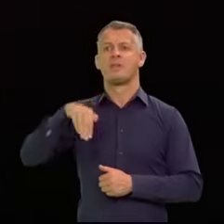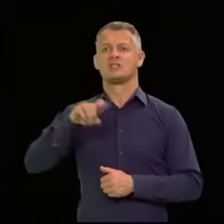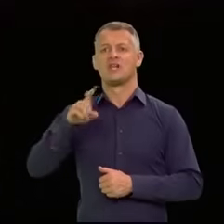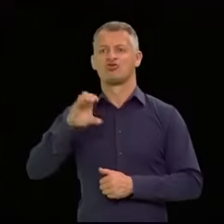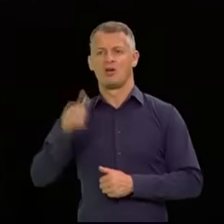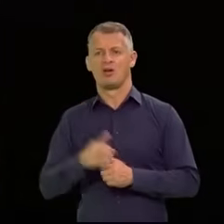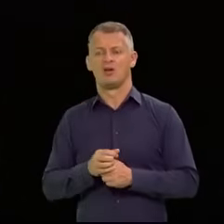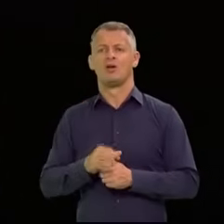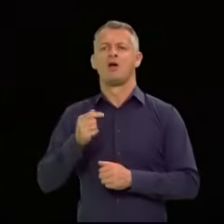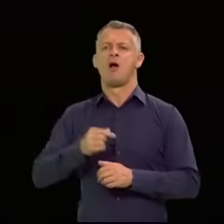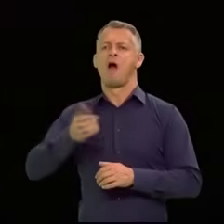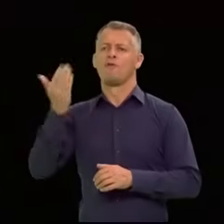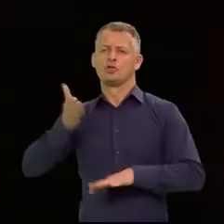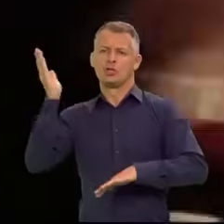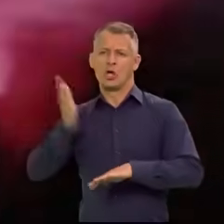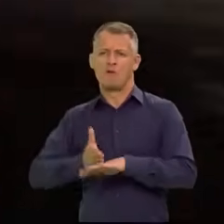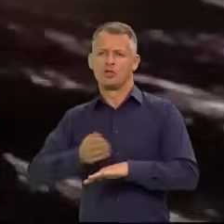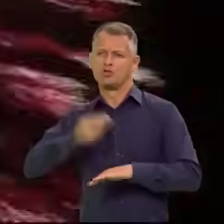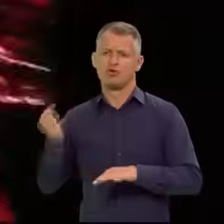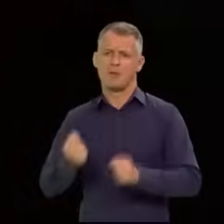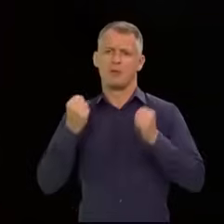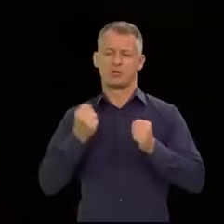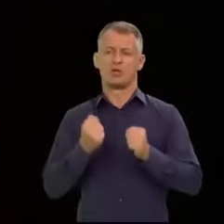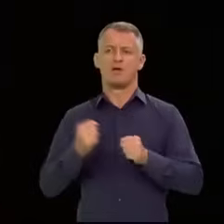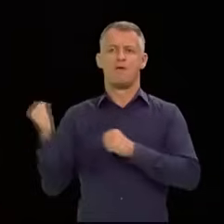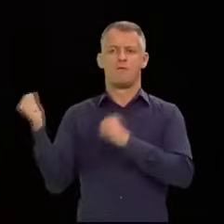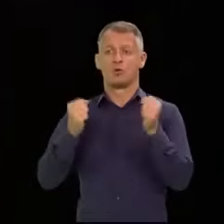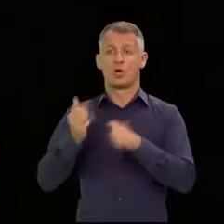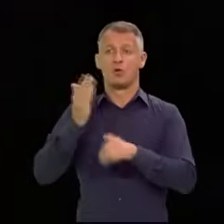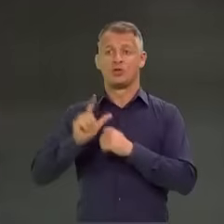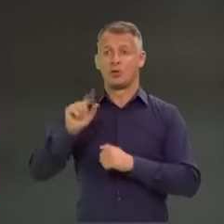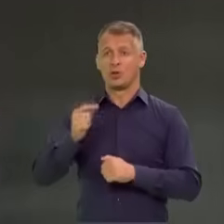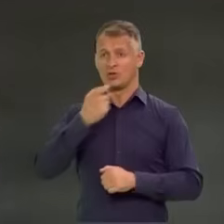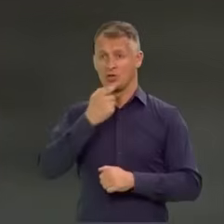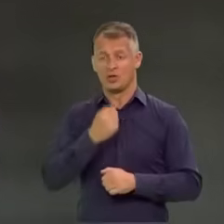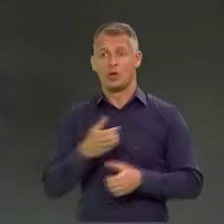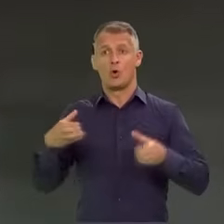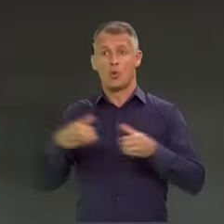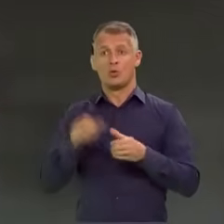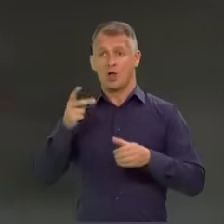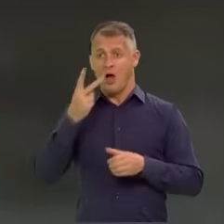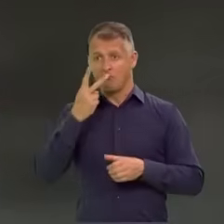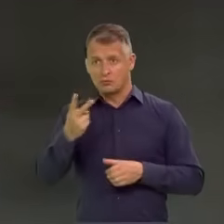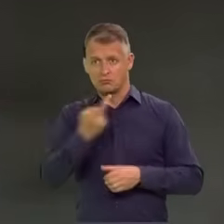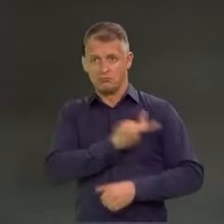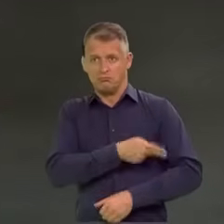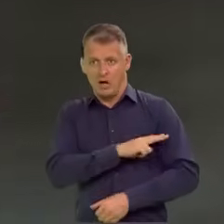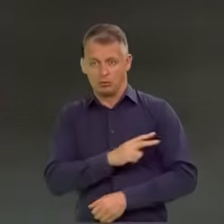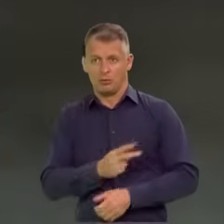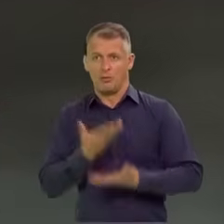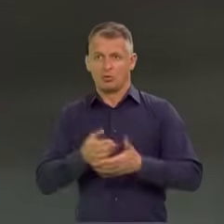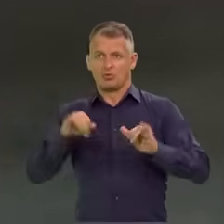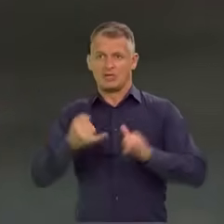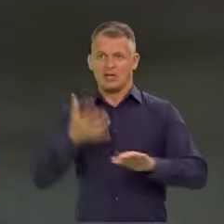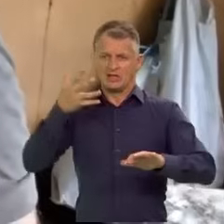fost lovit de cea mai puternică furtună din ultimii 20 de ani. Comunitatea a fost martora unui dezastru natural de proporții,